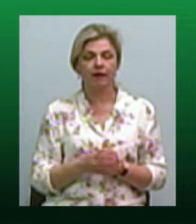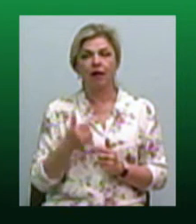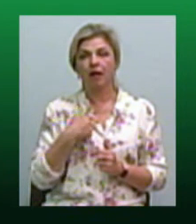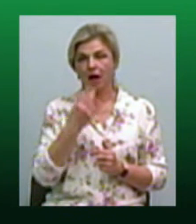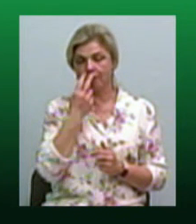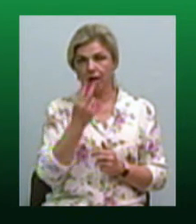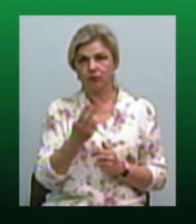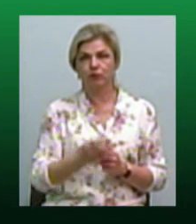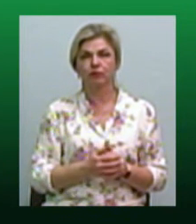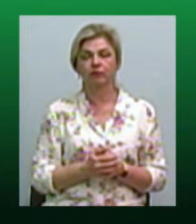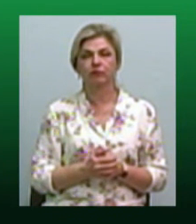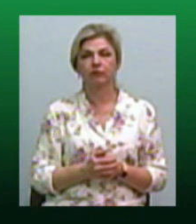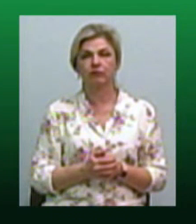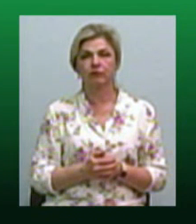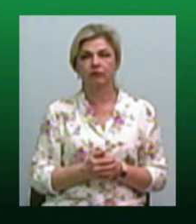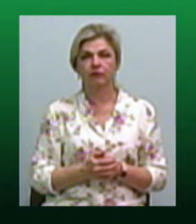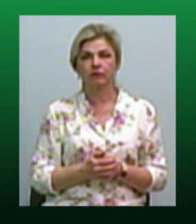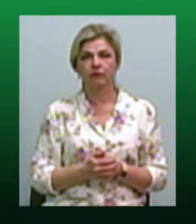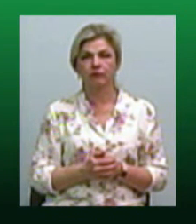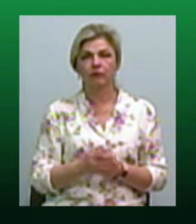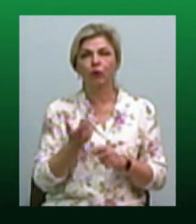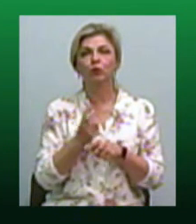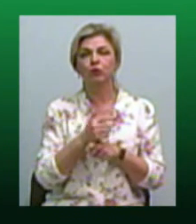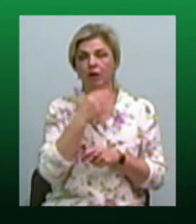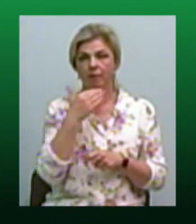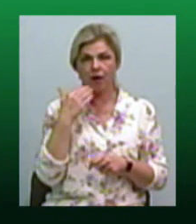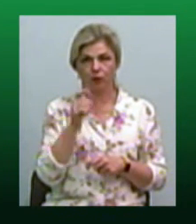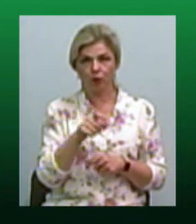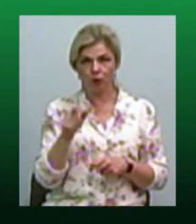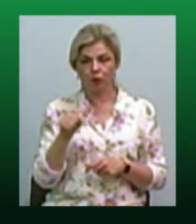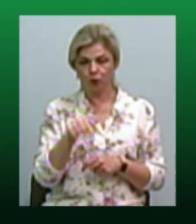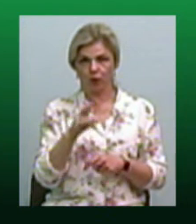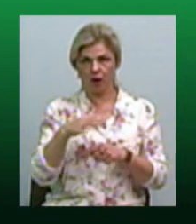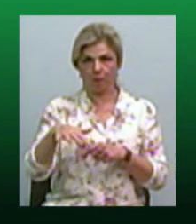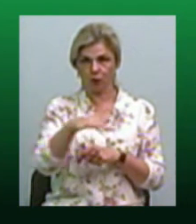бачу, як дуже багато людей зараз тут на площі.